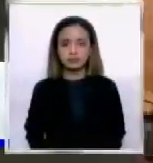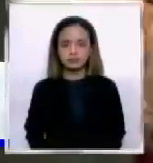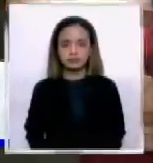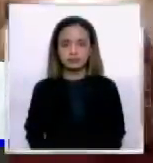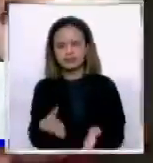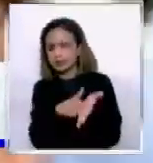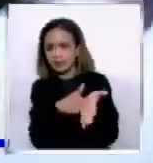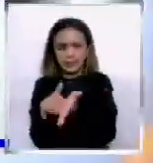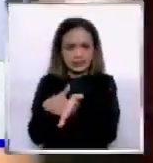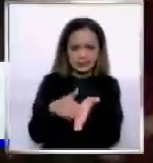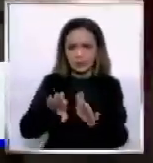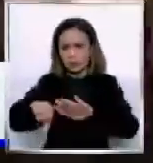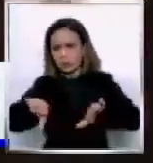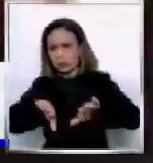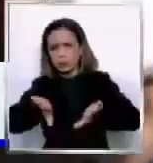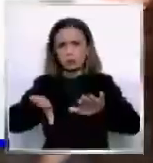tabi.